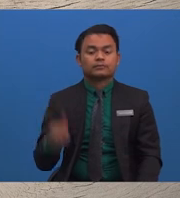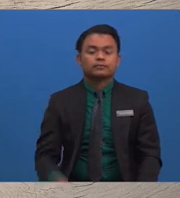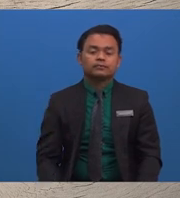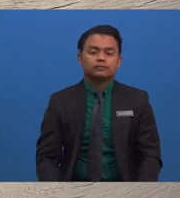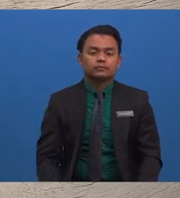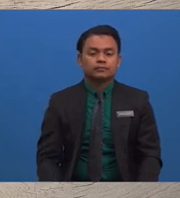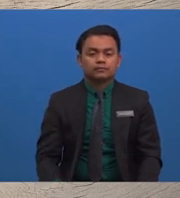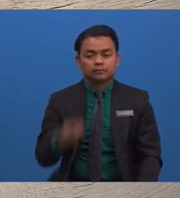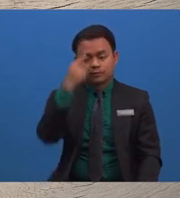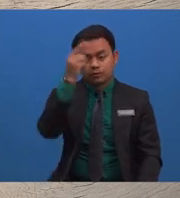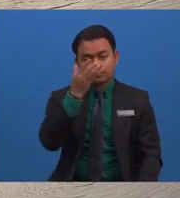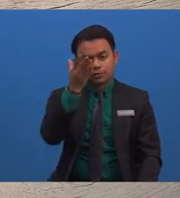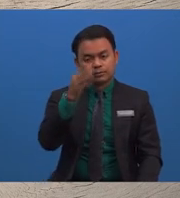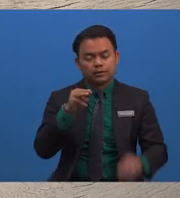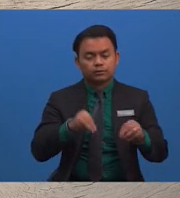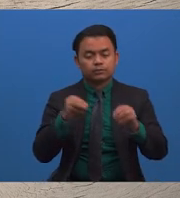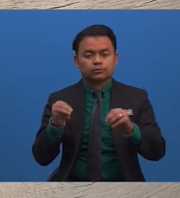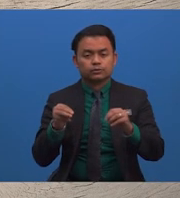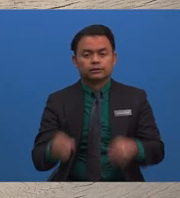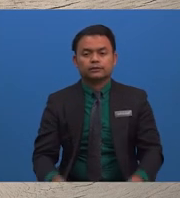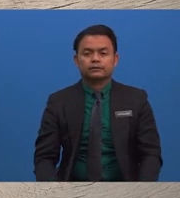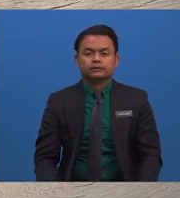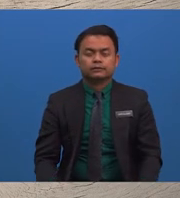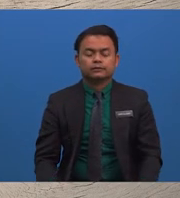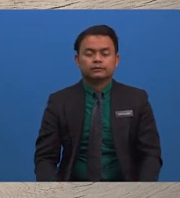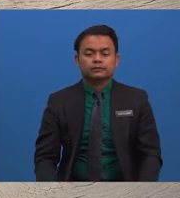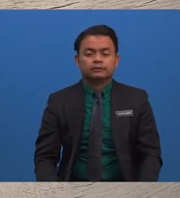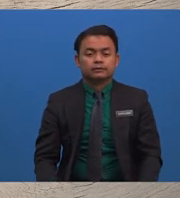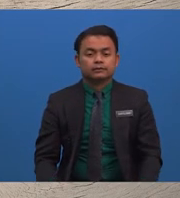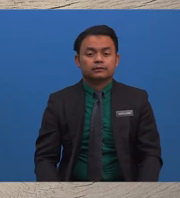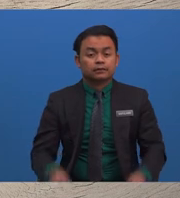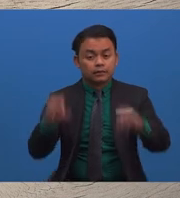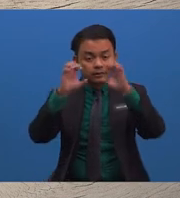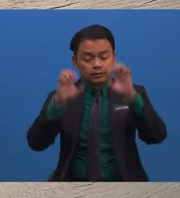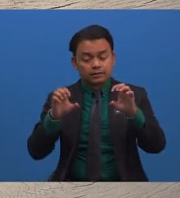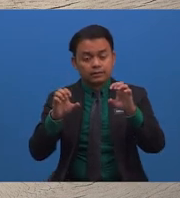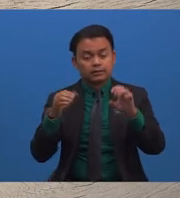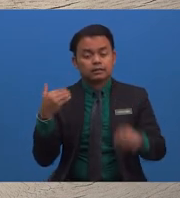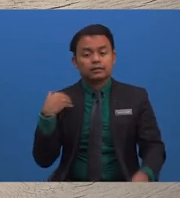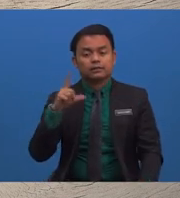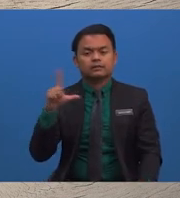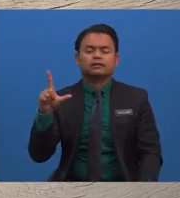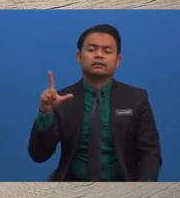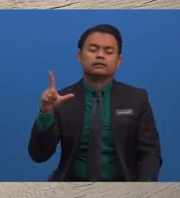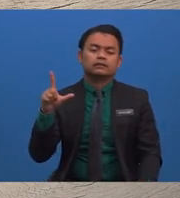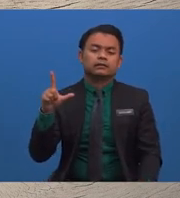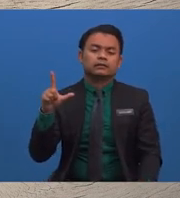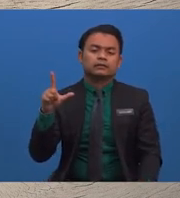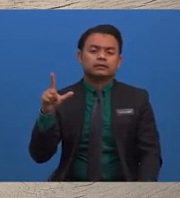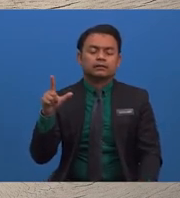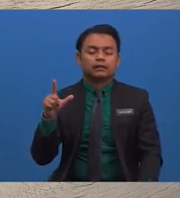murid-murid, riadah bermaksud aktiviti yang dilakukan pada waktu lapang. Aktiviti yang